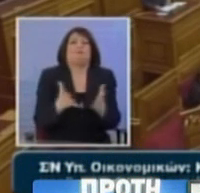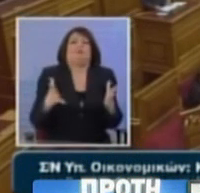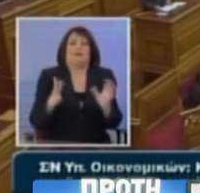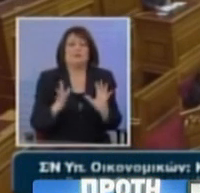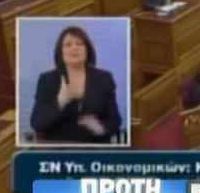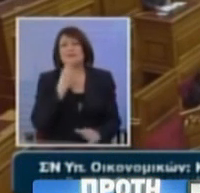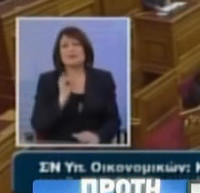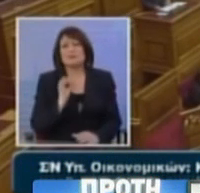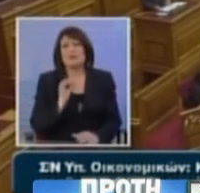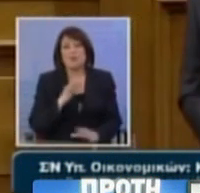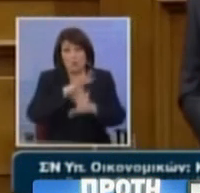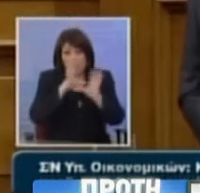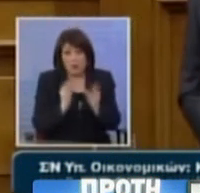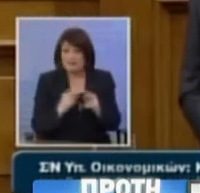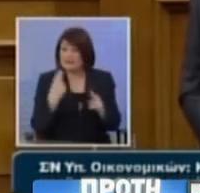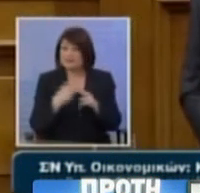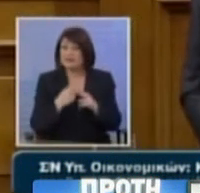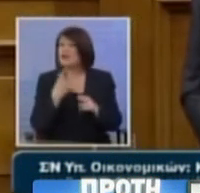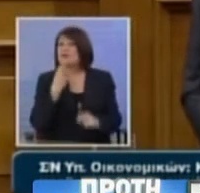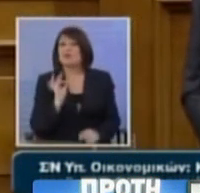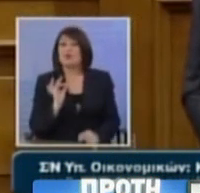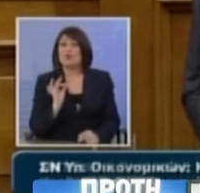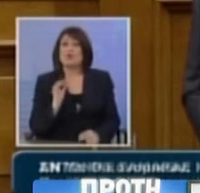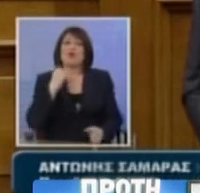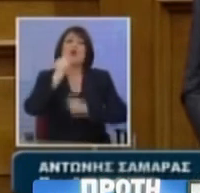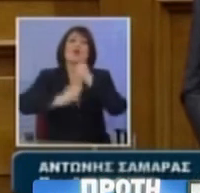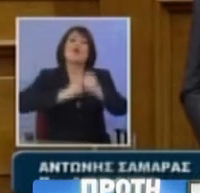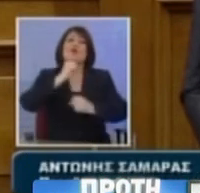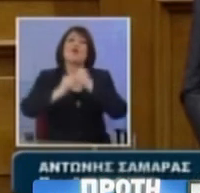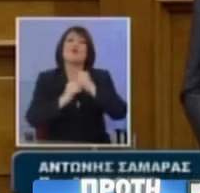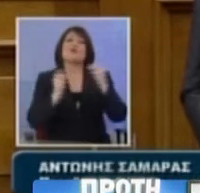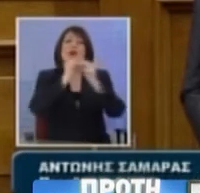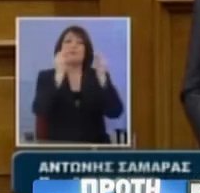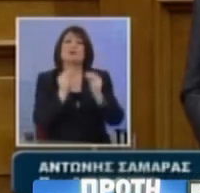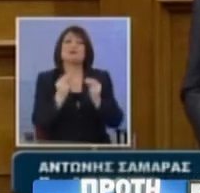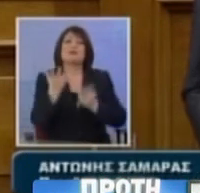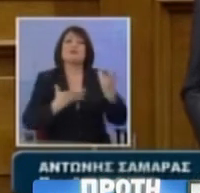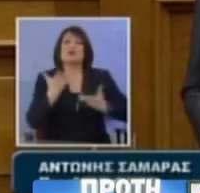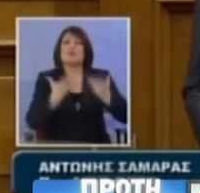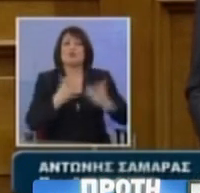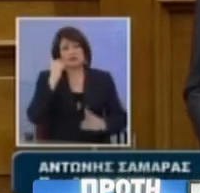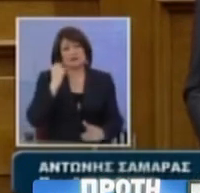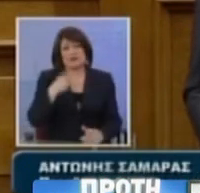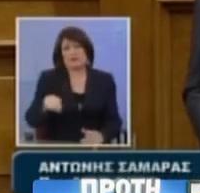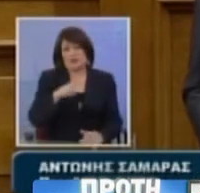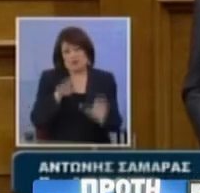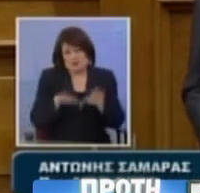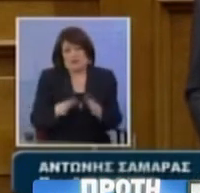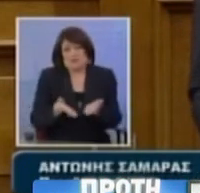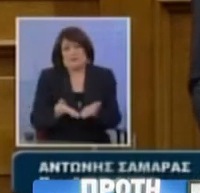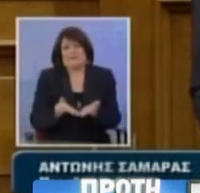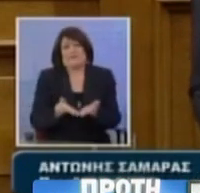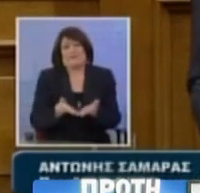είναι σημαντικά όλα αυτά? Γιατί ως τώρα επί χρόνια τα αποτελέσματα του προϋπολογισμού, το ξέρουμε όλοι εδώ ζούμε,